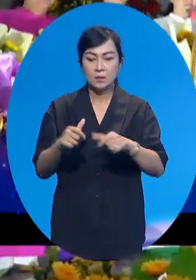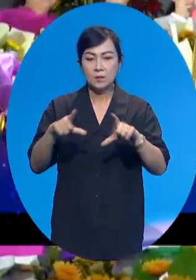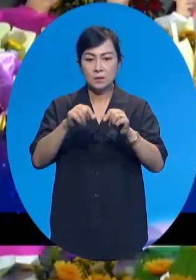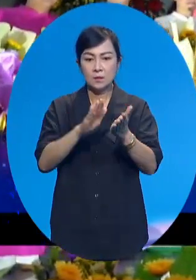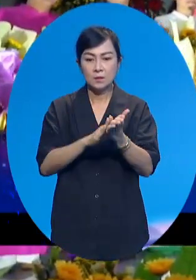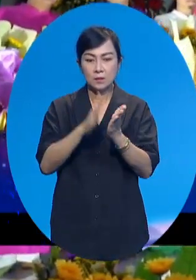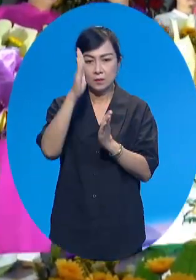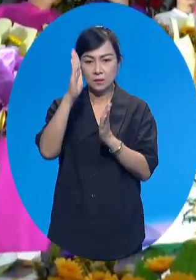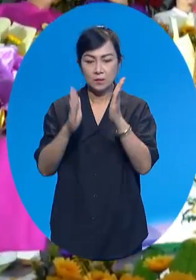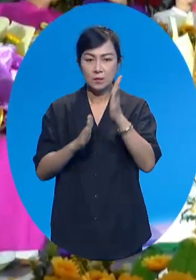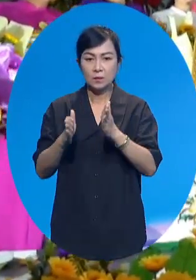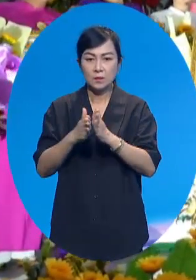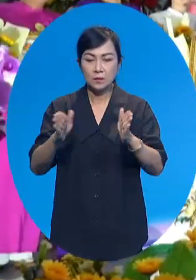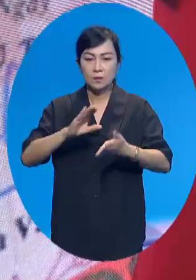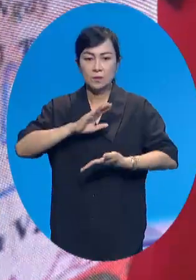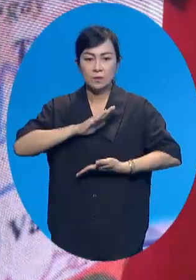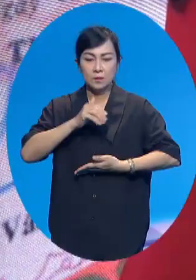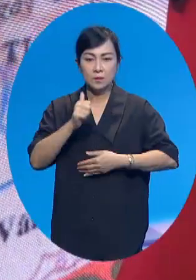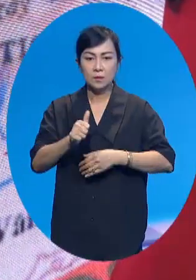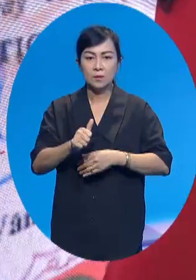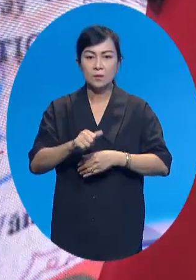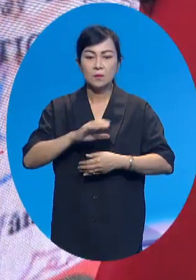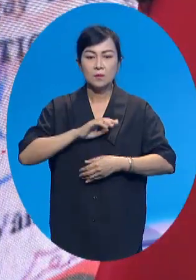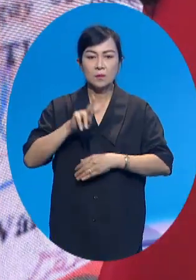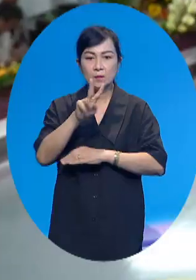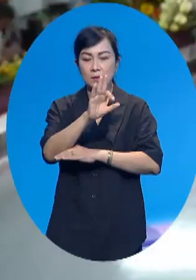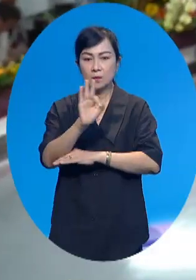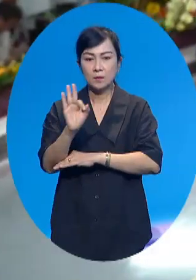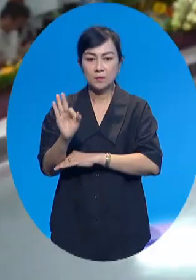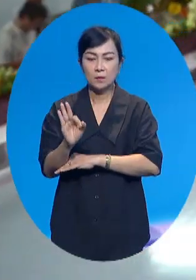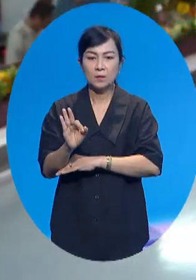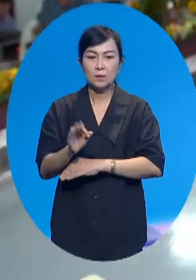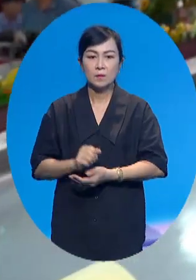dân thành phố, cùng với nhiều giải thưởng cao quý như giải thưởng Võ Trường Toản, Dân Vận Khéo.